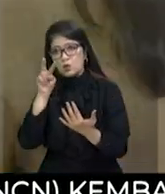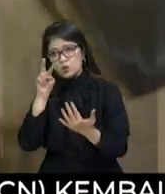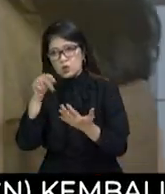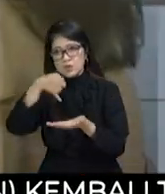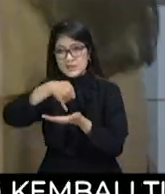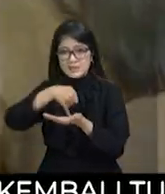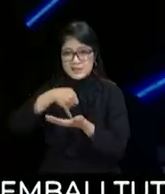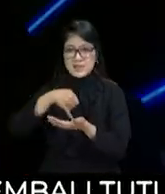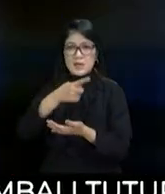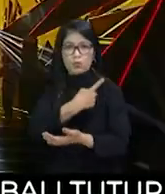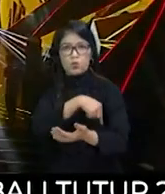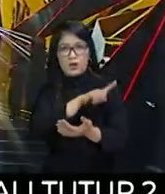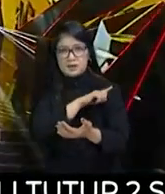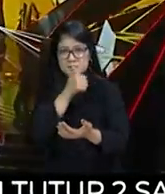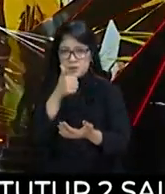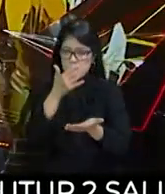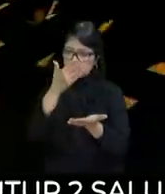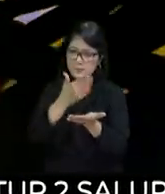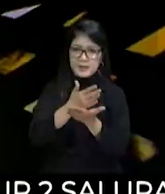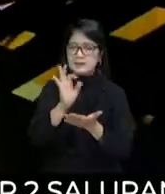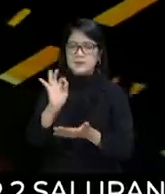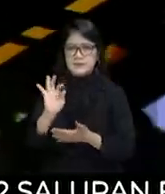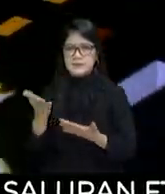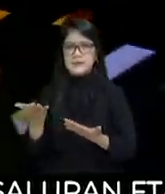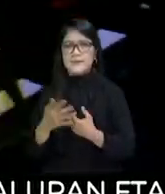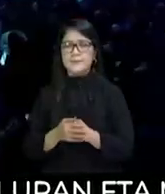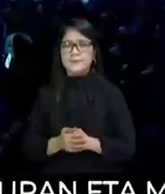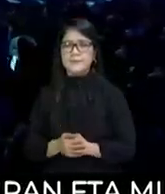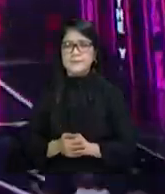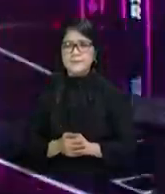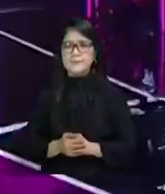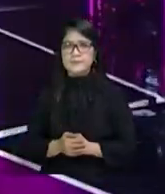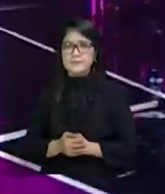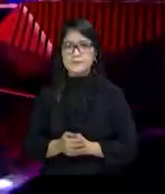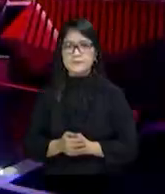berkualitas tanpa batas. Tim Liputan iNews melaporkan.